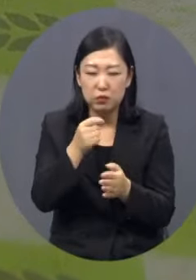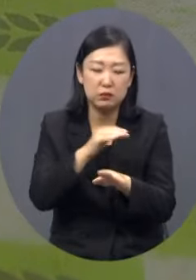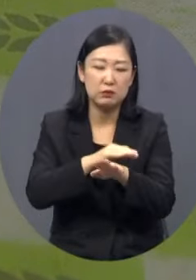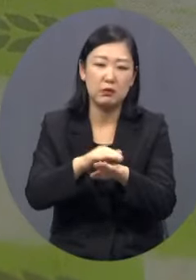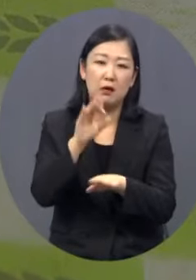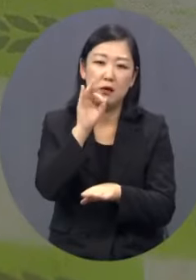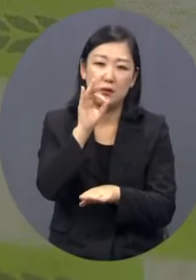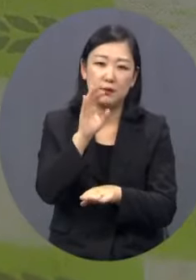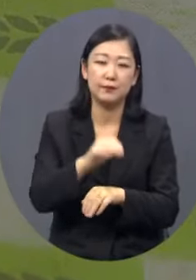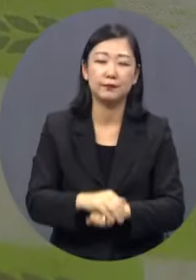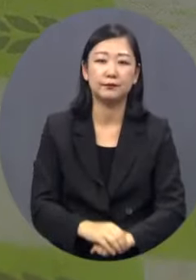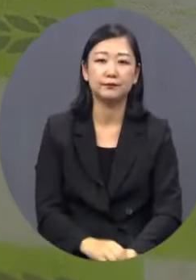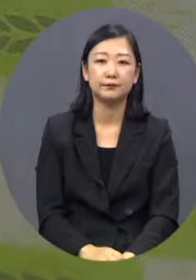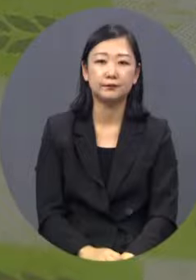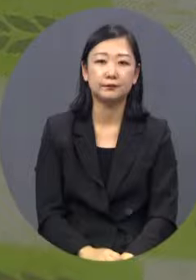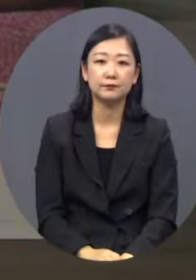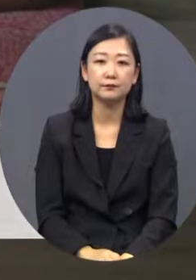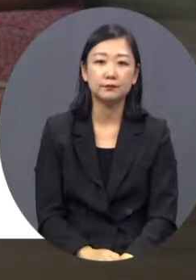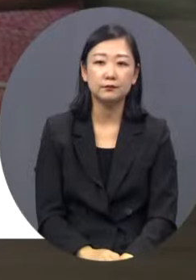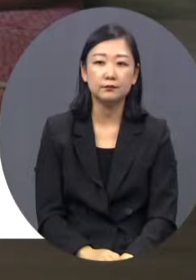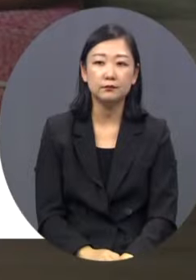복용하지 못하고 있습니다